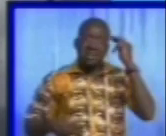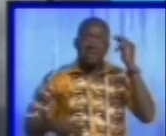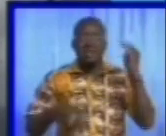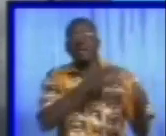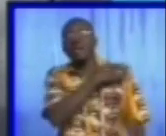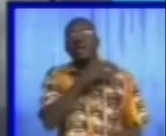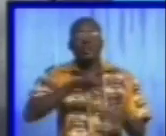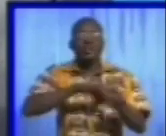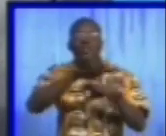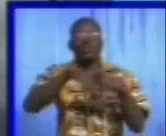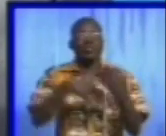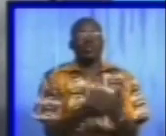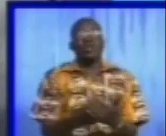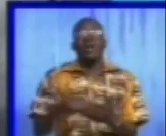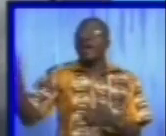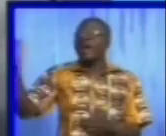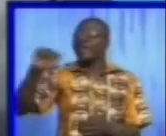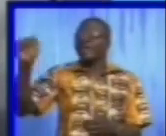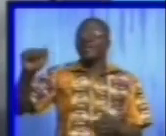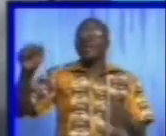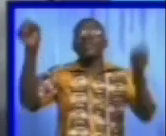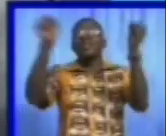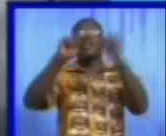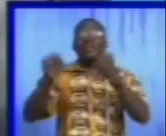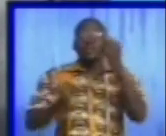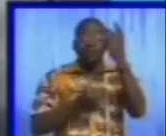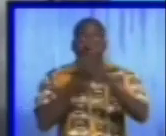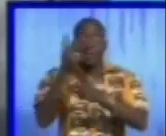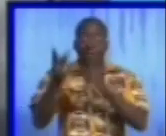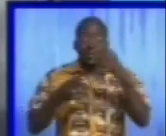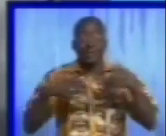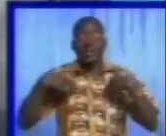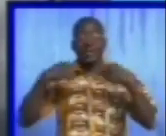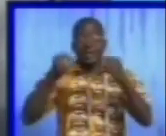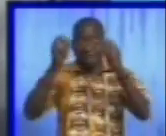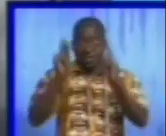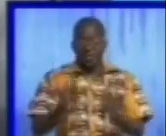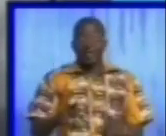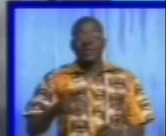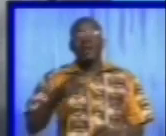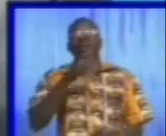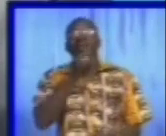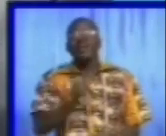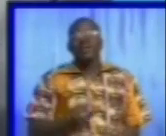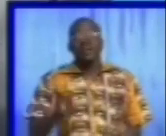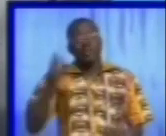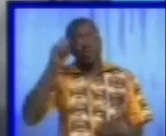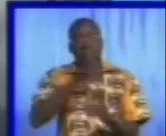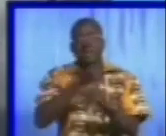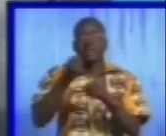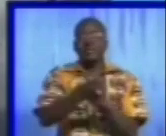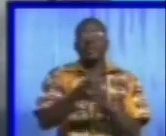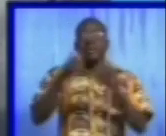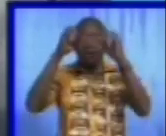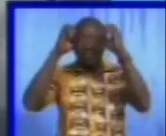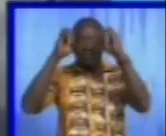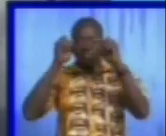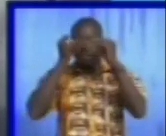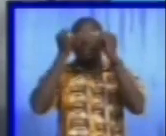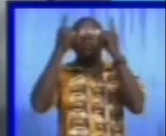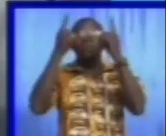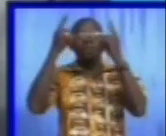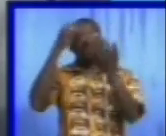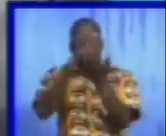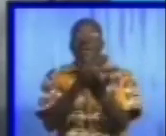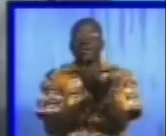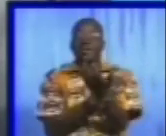surtout d'assurer un système de surveillance de santé des personnes âgées pour éviter les surprises et de contribuer à l'amélioration de leur